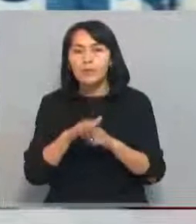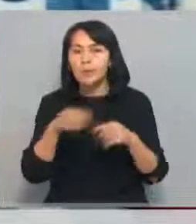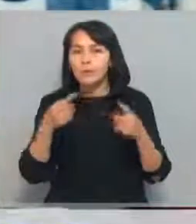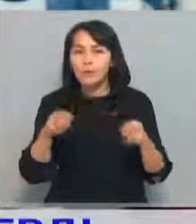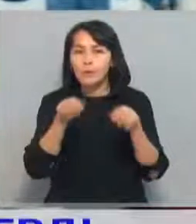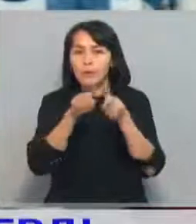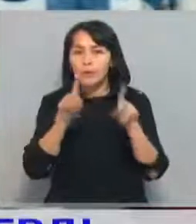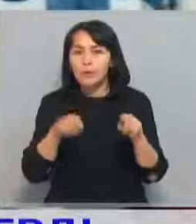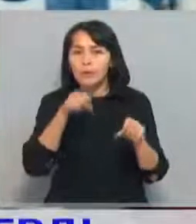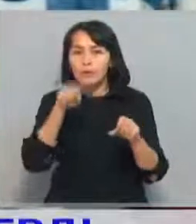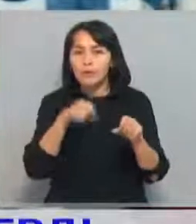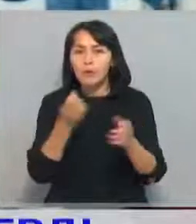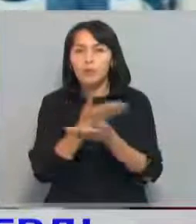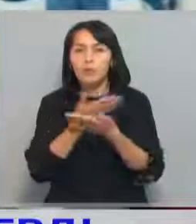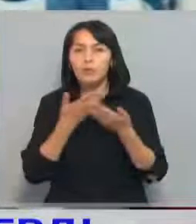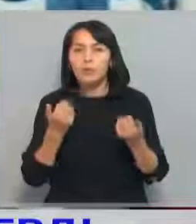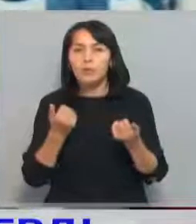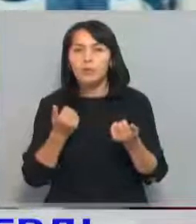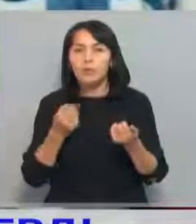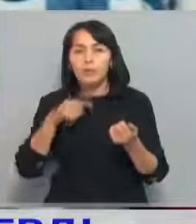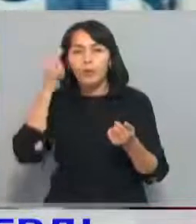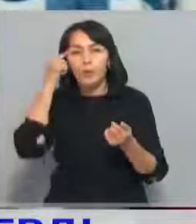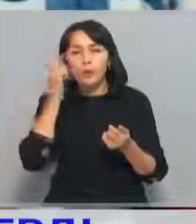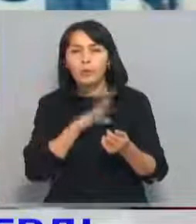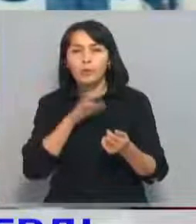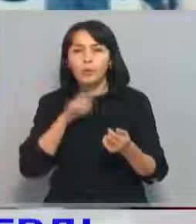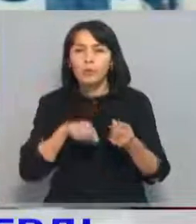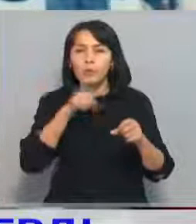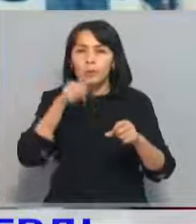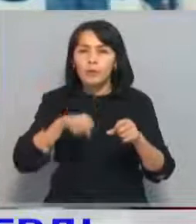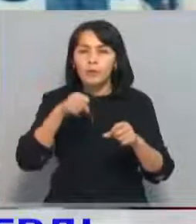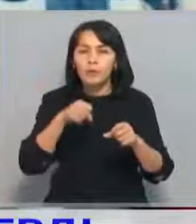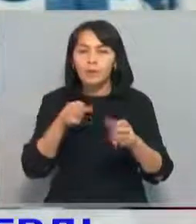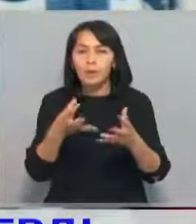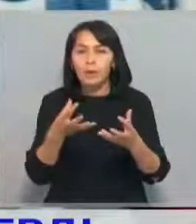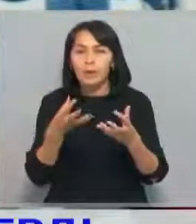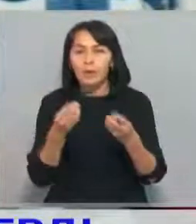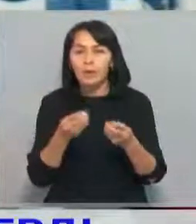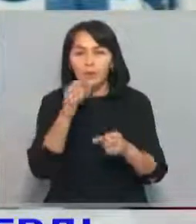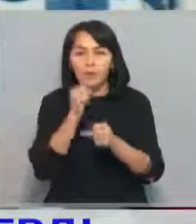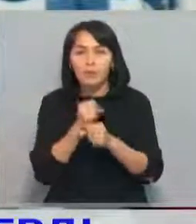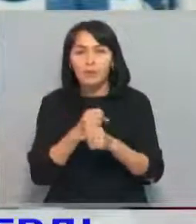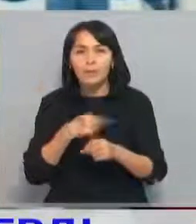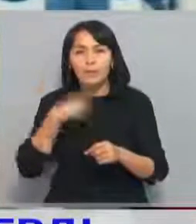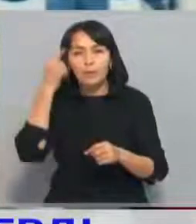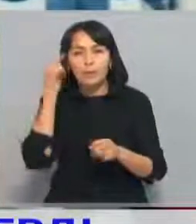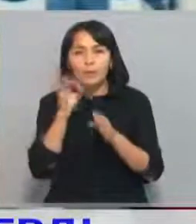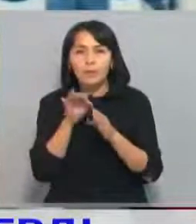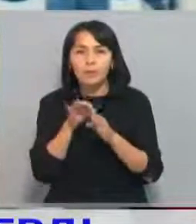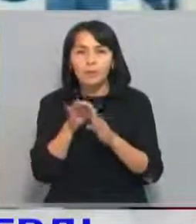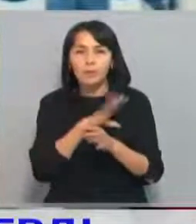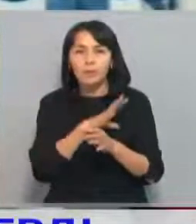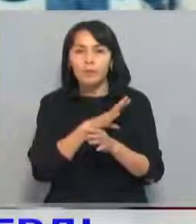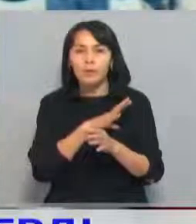бұндай станок бізде әлі жоқ, ешкімде жоқ деген ой келді. Мен осы станокты аламын, осыны істеймін, мен осыны ары қарай дамытам